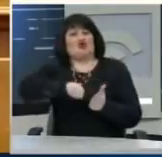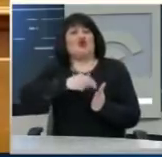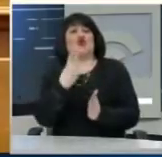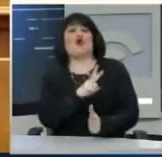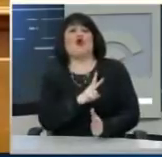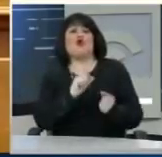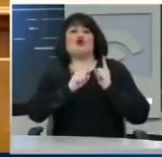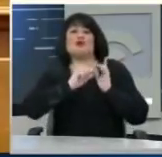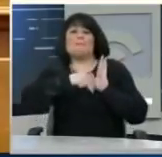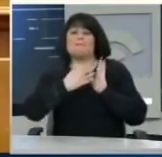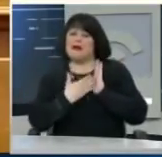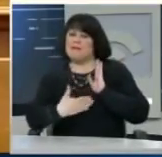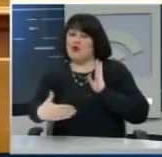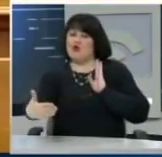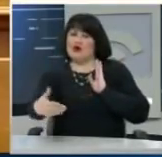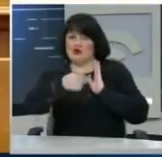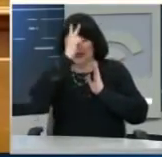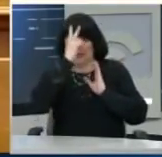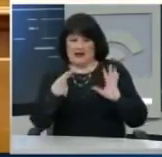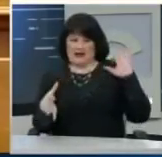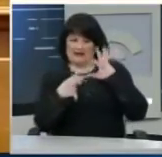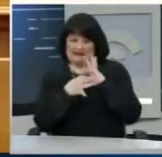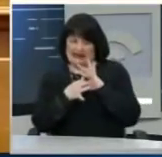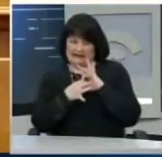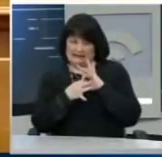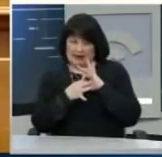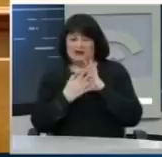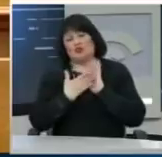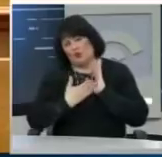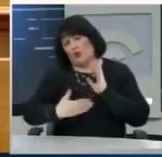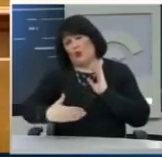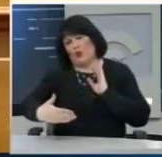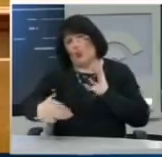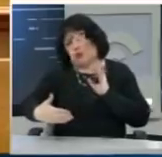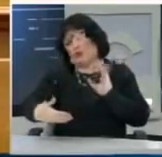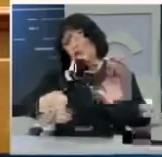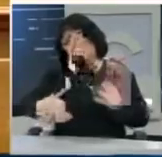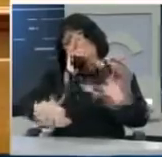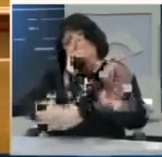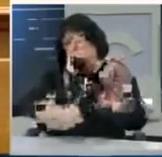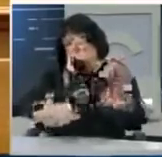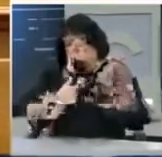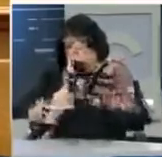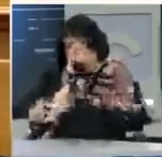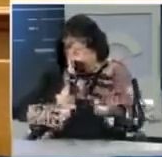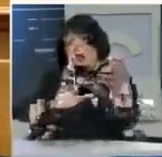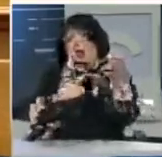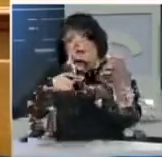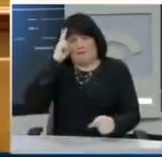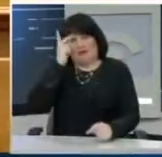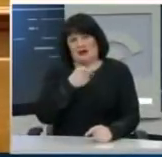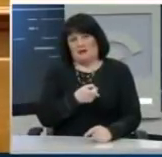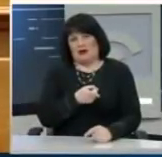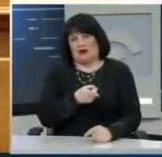την μνημονιακή περίοδο, οι σχέσεις με τη Γερμανία καθ' όλη την περίοδο αυτή την οκταετία ήταν τεταμένες. Και ιδιαίτερα